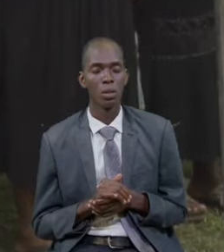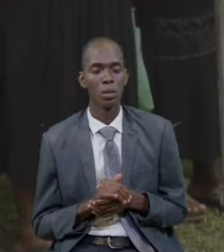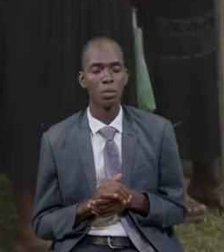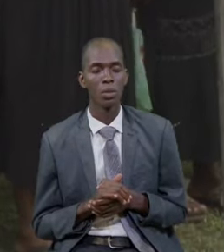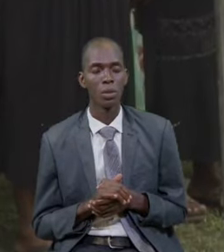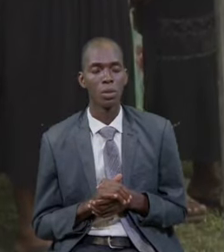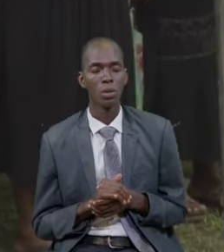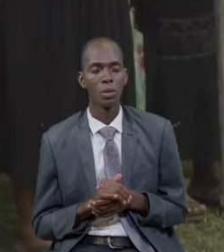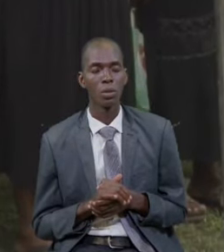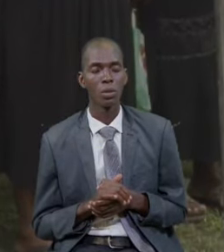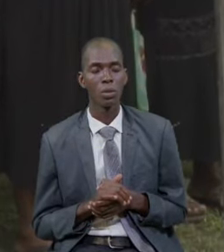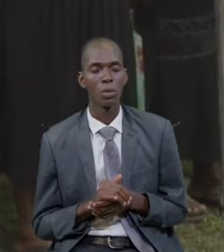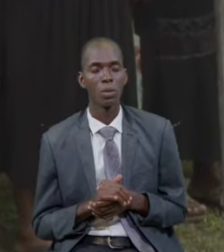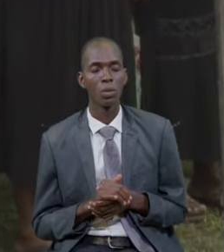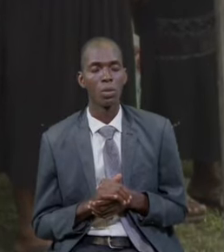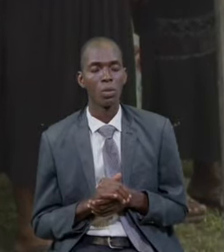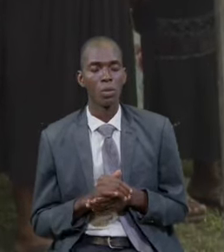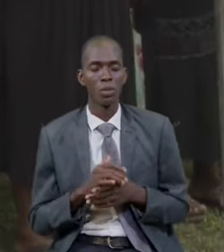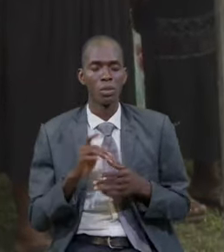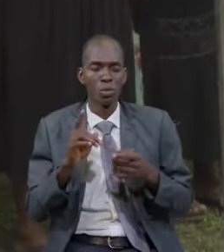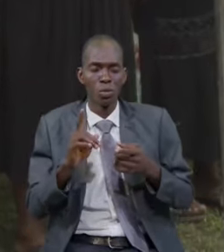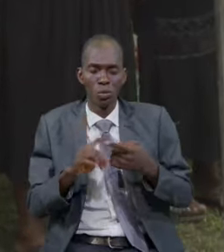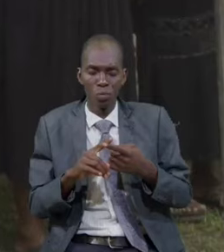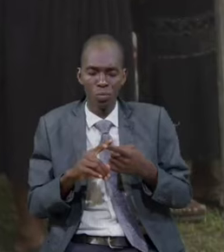aux écritures profondes par l'Esprit.